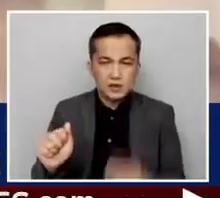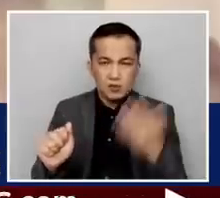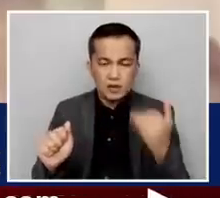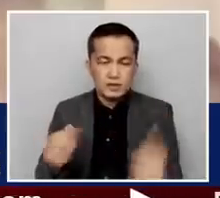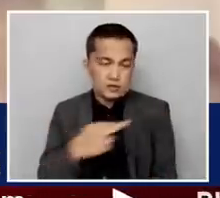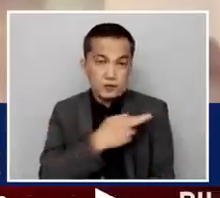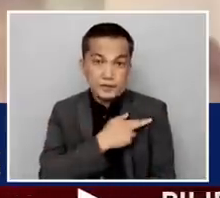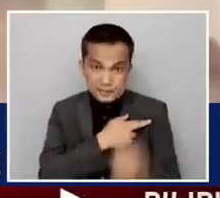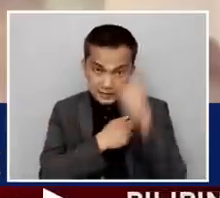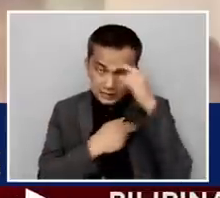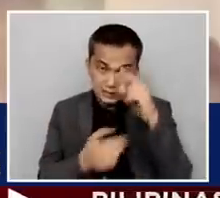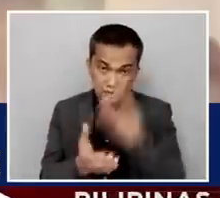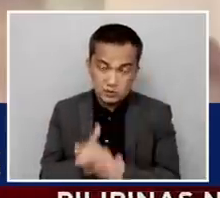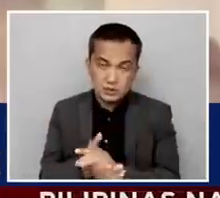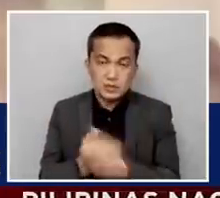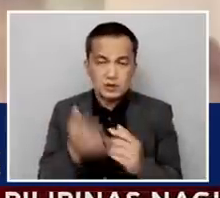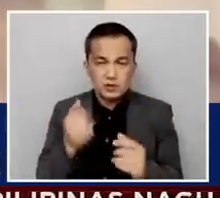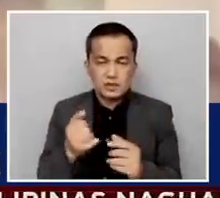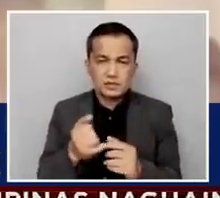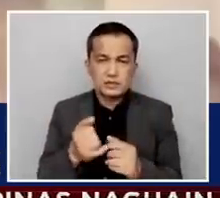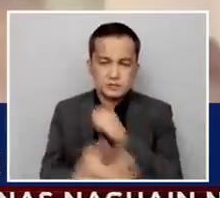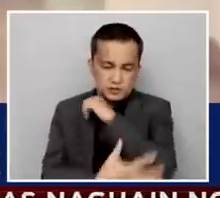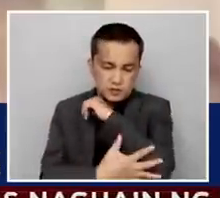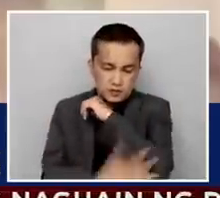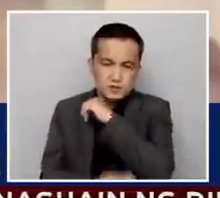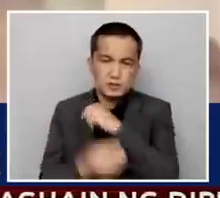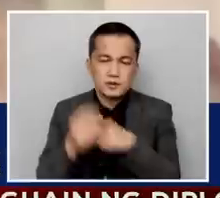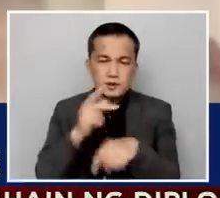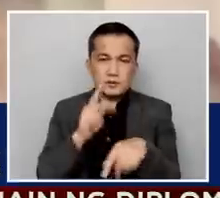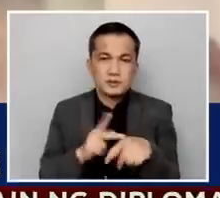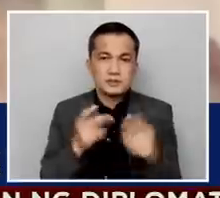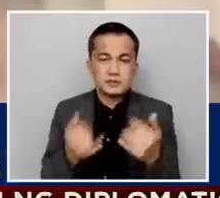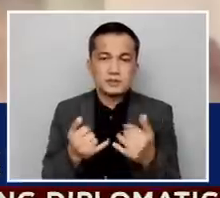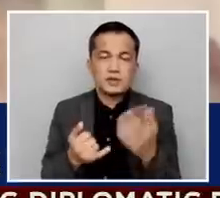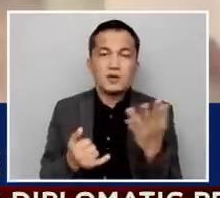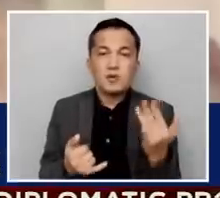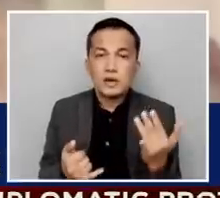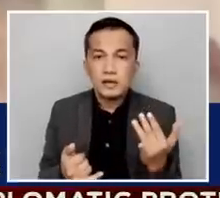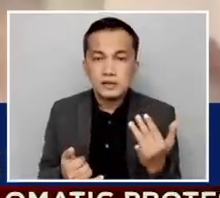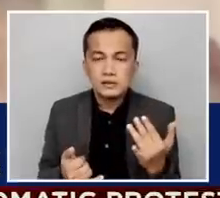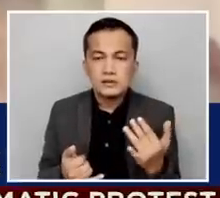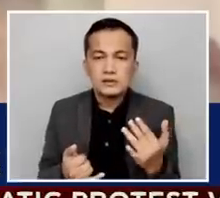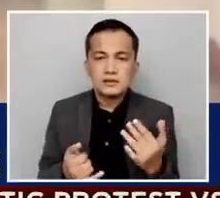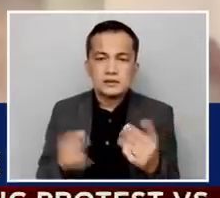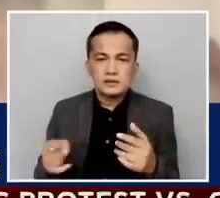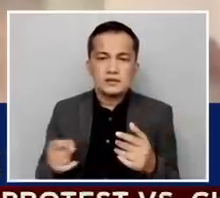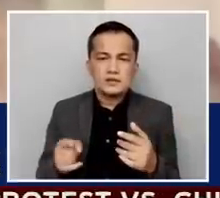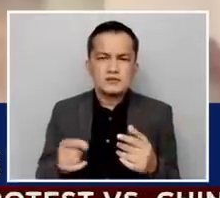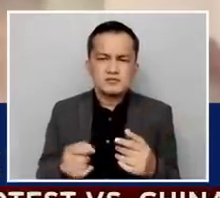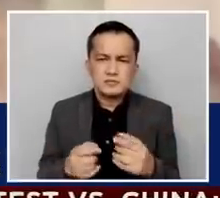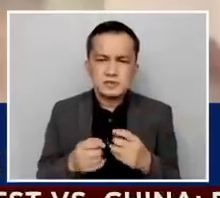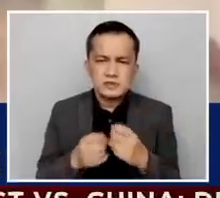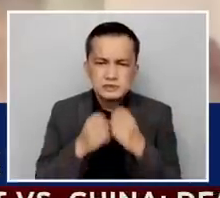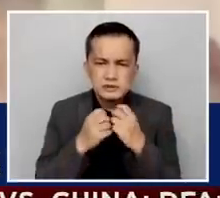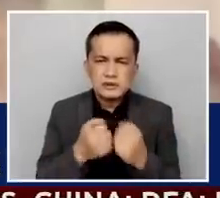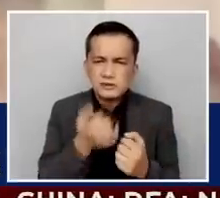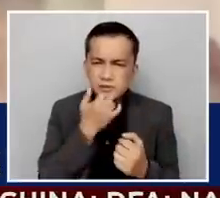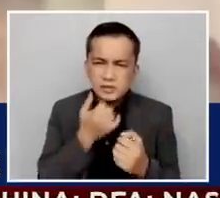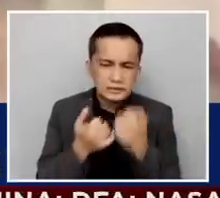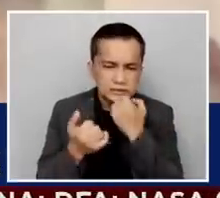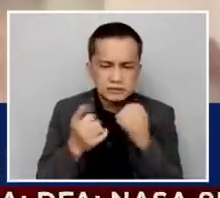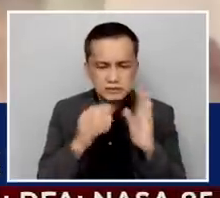siya na kaya naghihirap pa rin ang Pilipinas ngayon ay dahil sa mga konserbatibong economic provisions